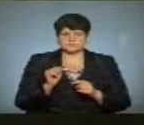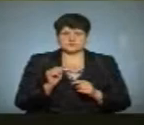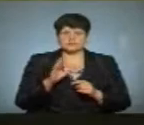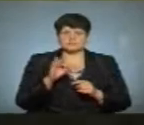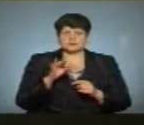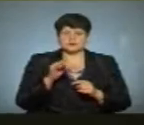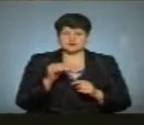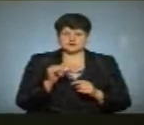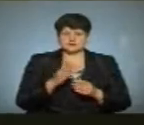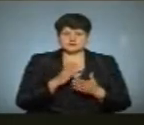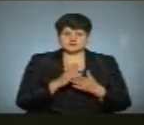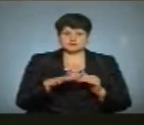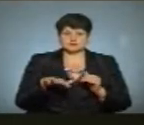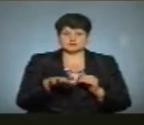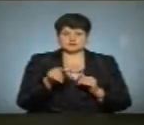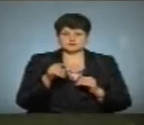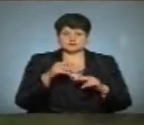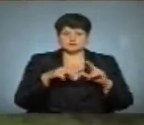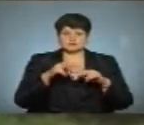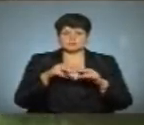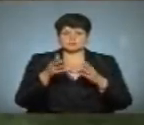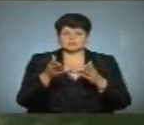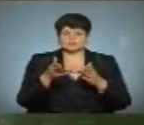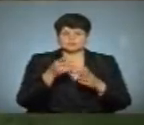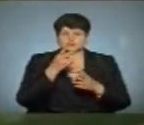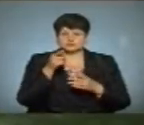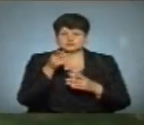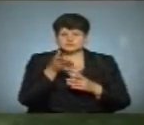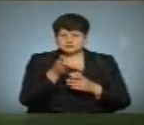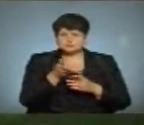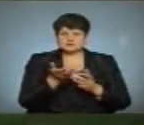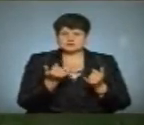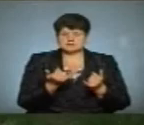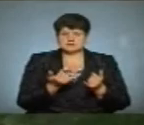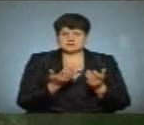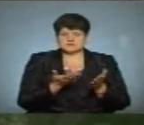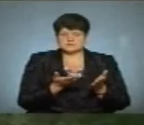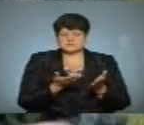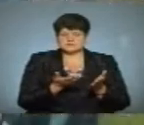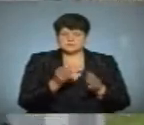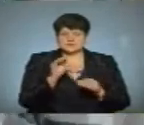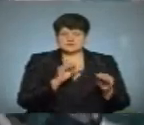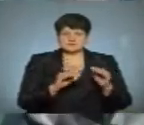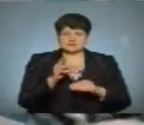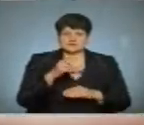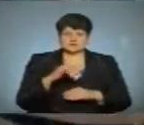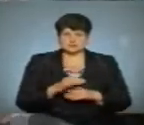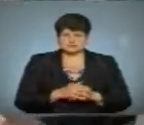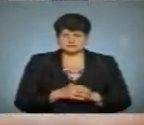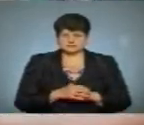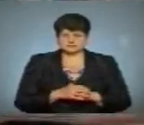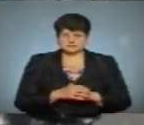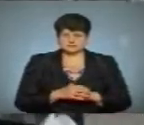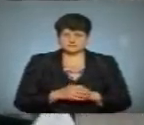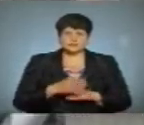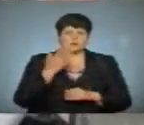території Дінтер України, тут зараз забудовано. От тут зараз в них склади. Вони